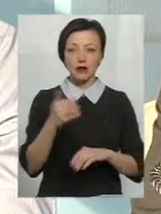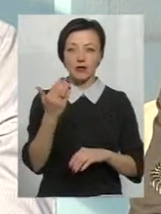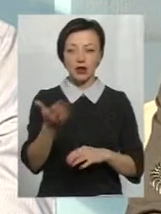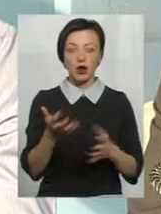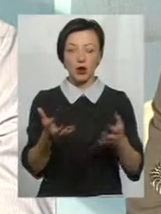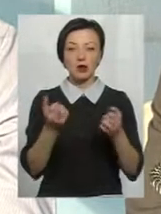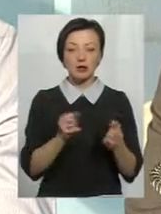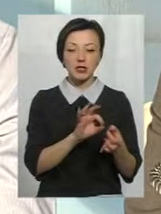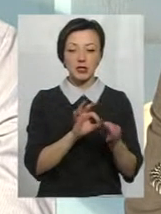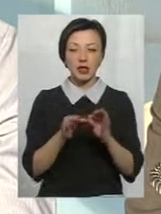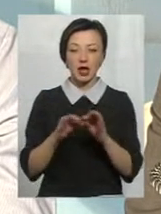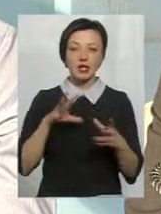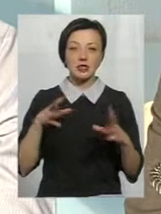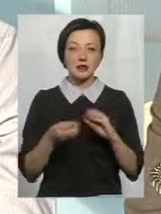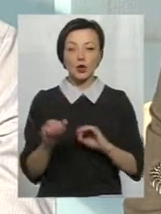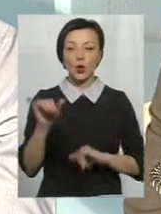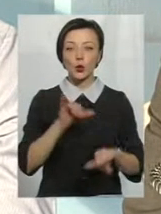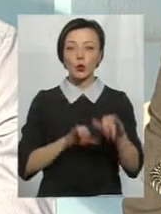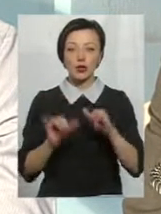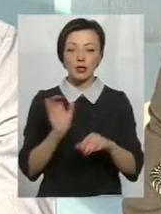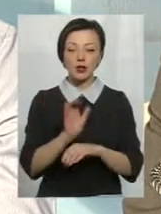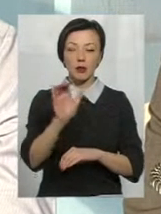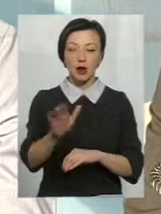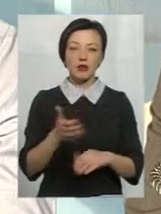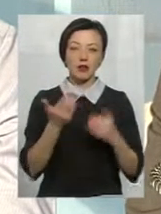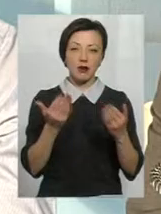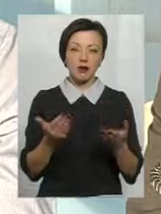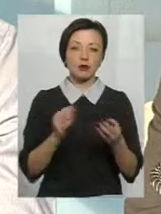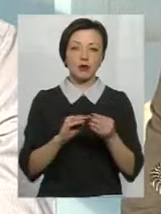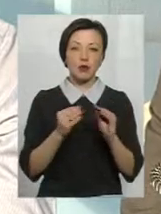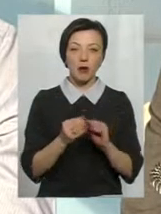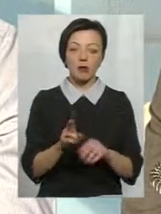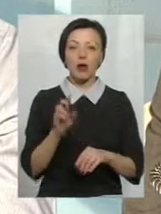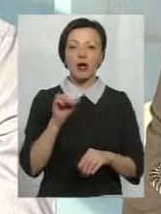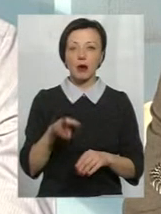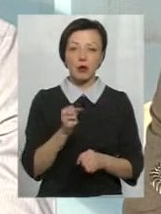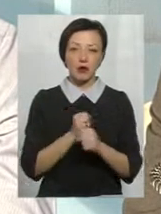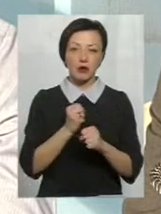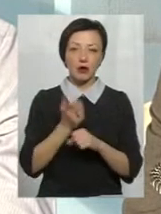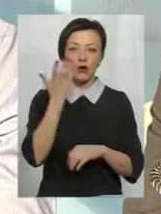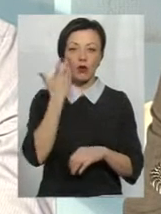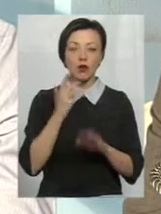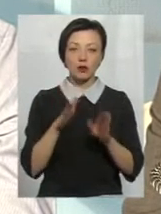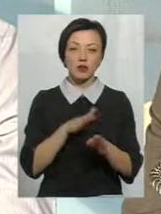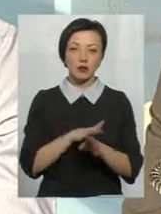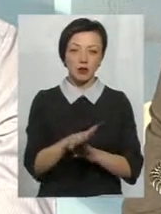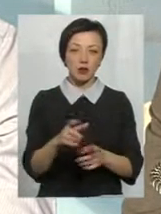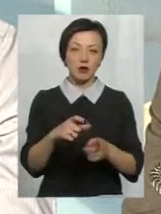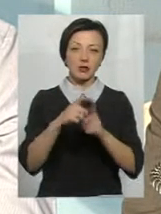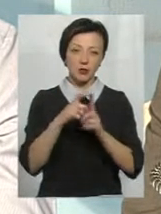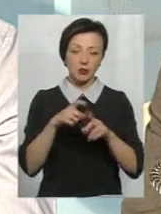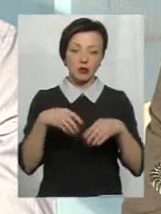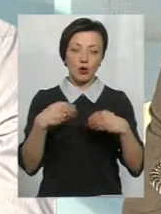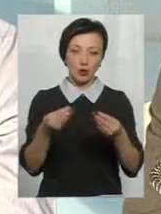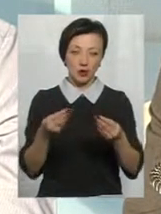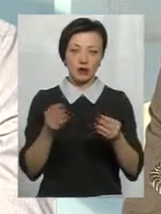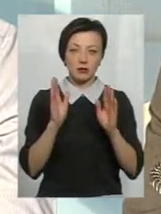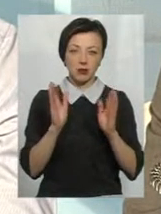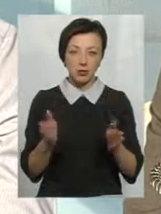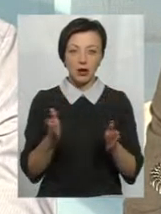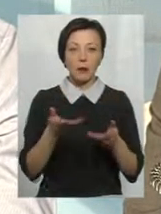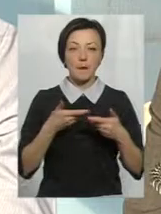отримаєте детальний звіт, куди направлена ваша проблема, ким вона опрацьовується, і коли вона буде виконана, також ви отримаєте звіт. Тобто ми